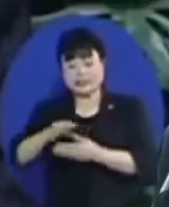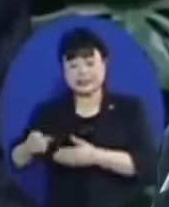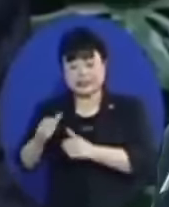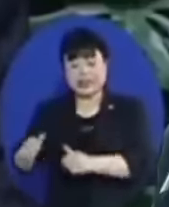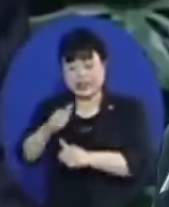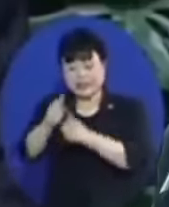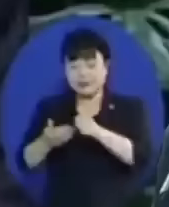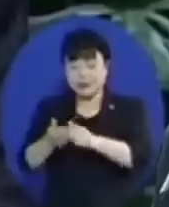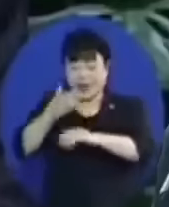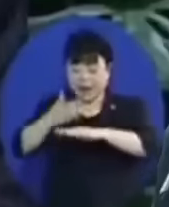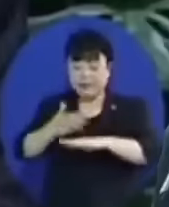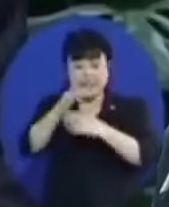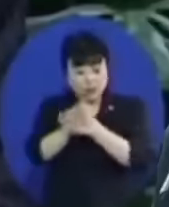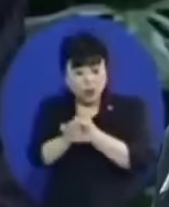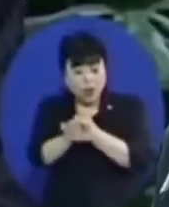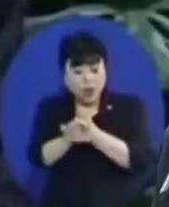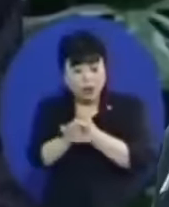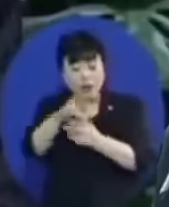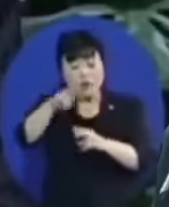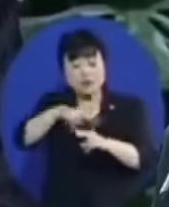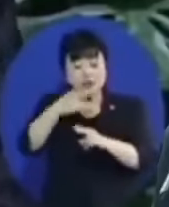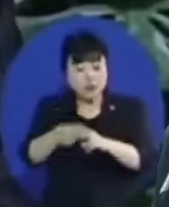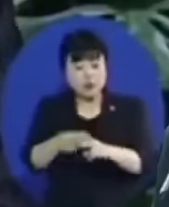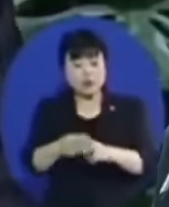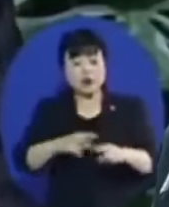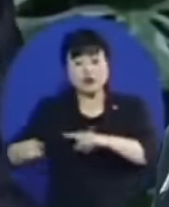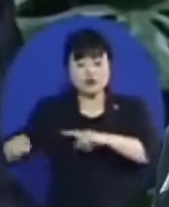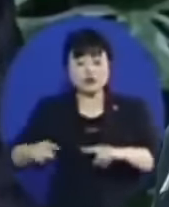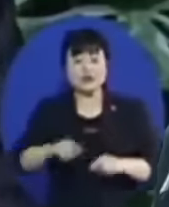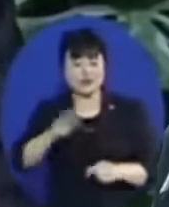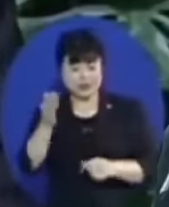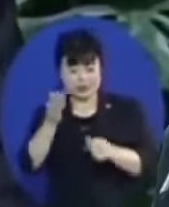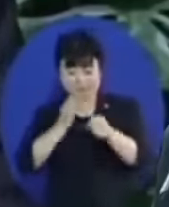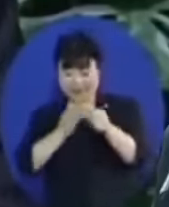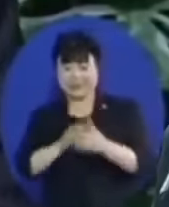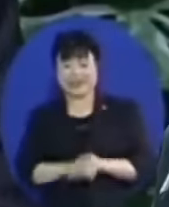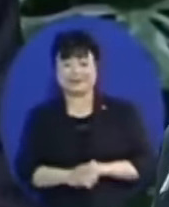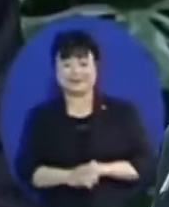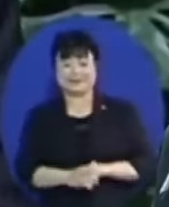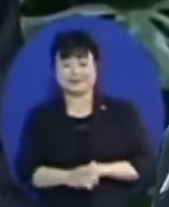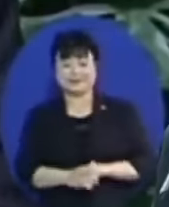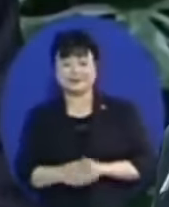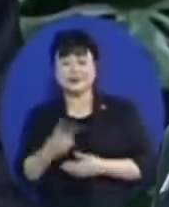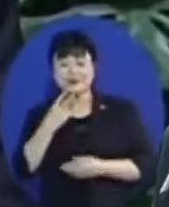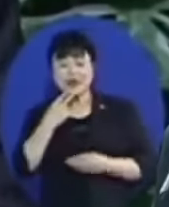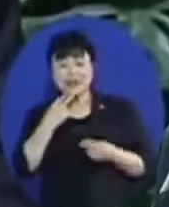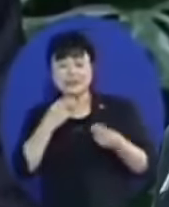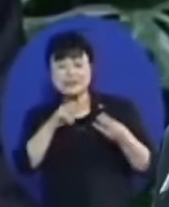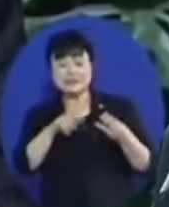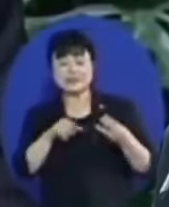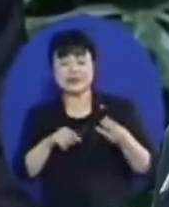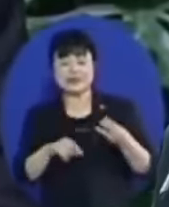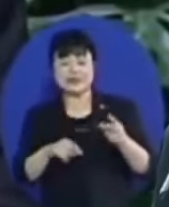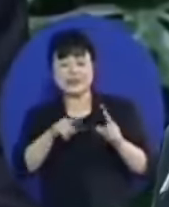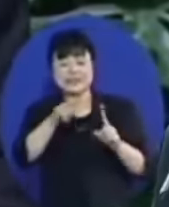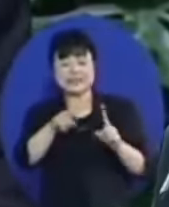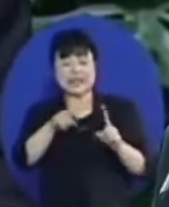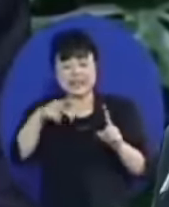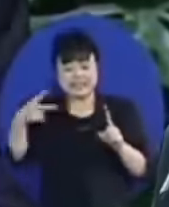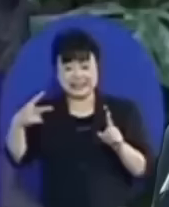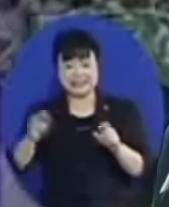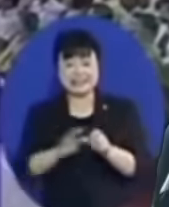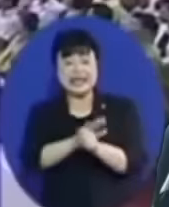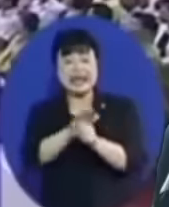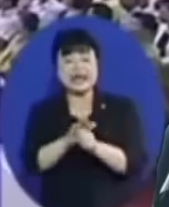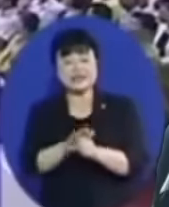감사하고 기도해서 그 선물을 누리는 사람이 되어야 되는 것입니다. 요한 3서 1장 2절에 사랑하는